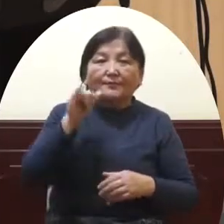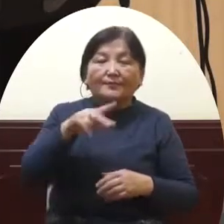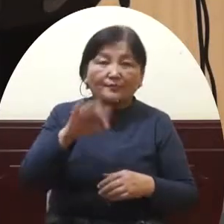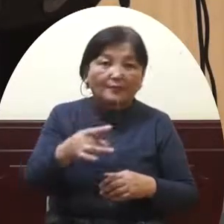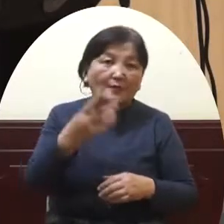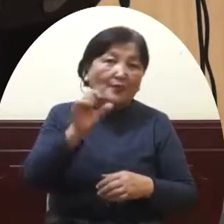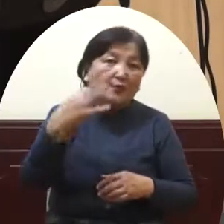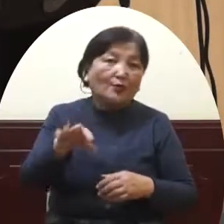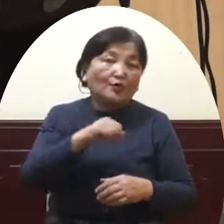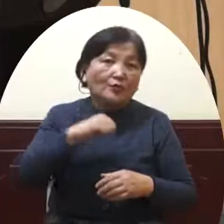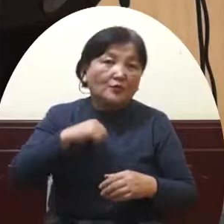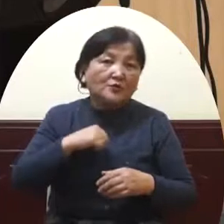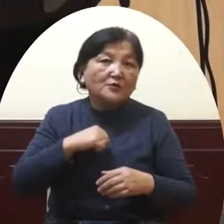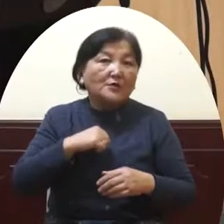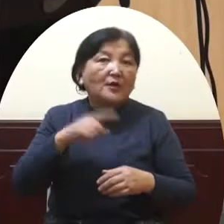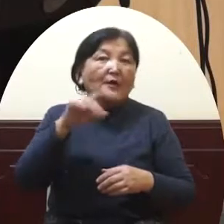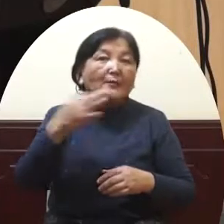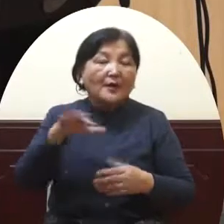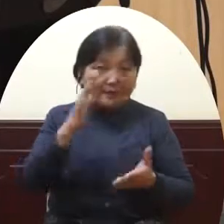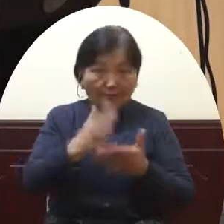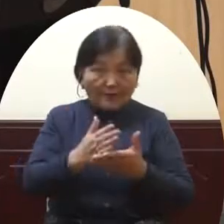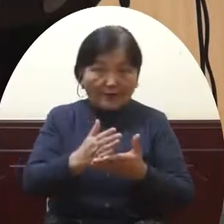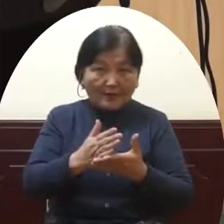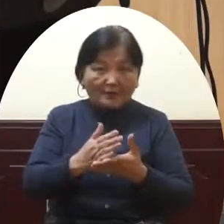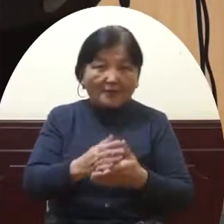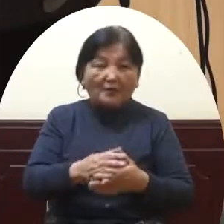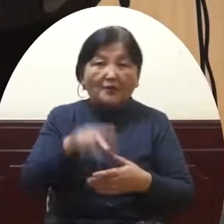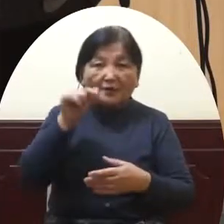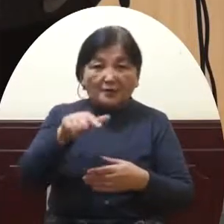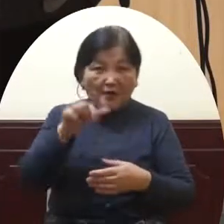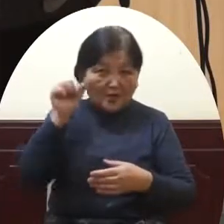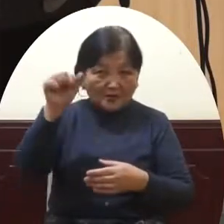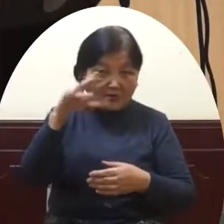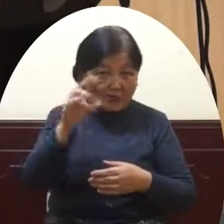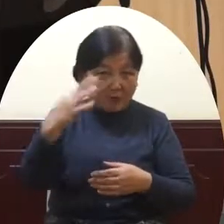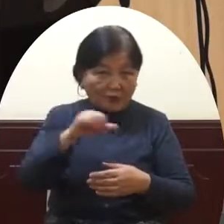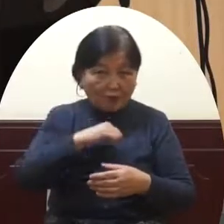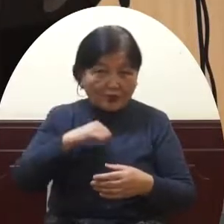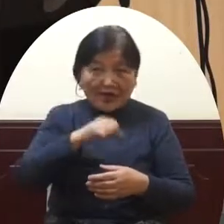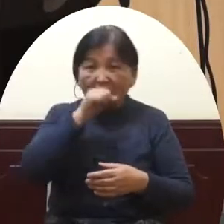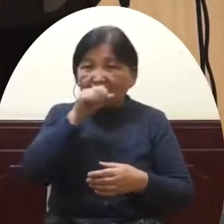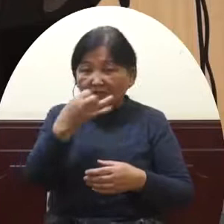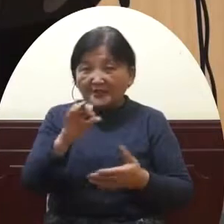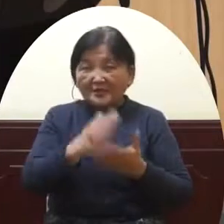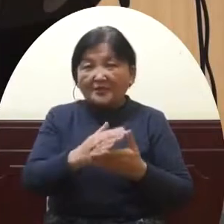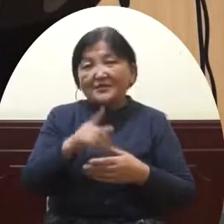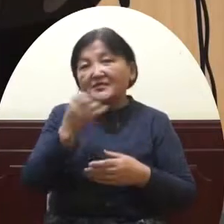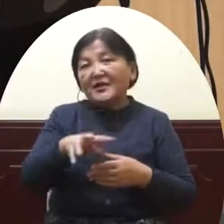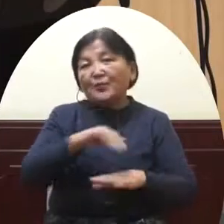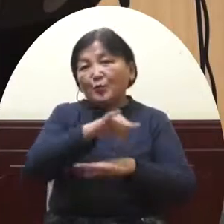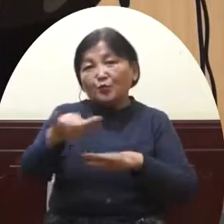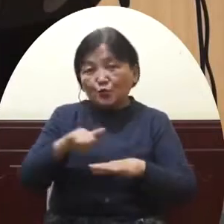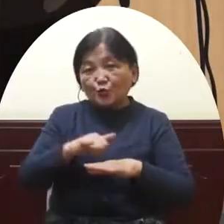угаасаа ингээ хямраад байгаа. Яг тэгвэл энэ орчин үеийн бидний төлөөллийн ардчлал бол намгүйгээр явахгүй гэж байгаа. Харамсалтай нь зарим улс орнууд бол